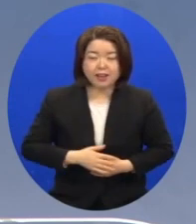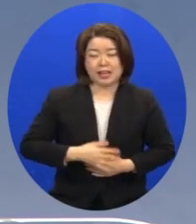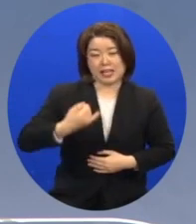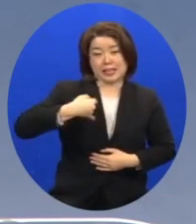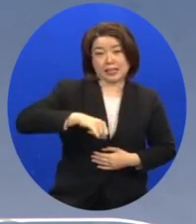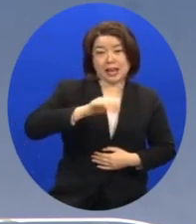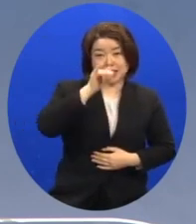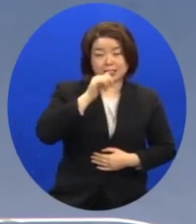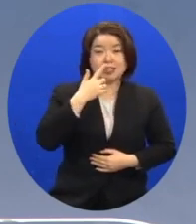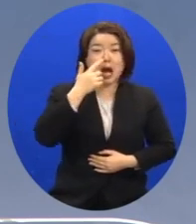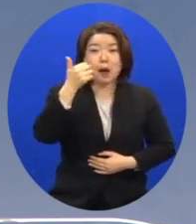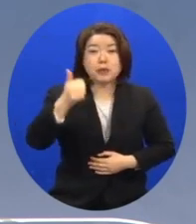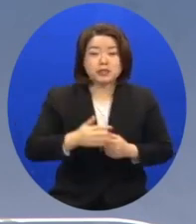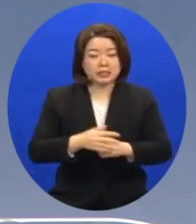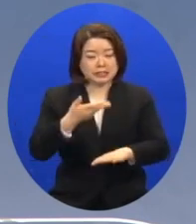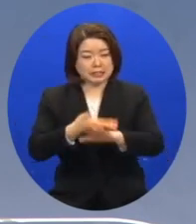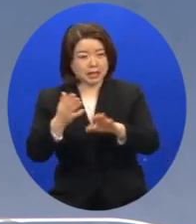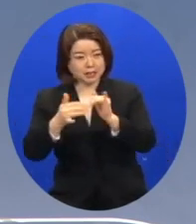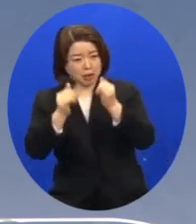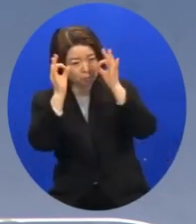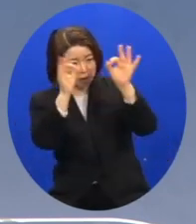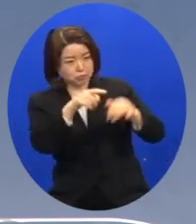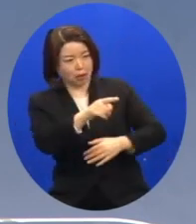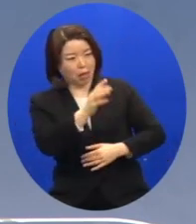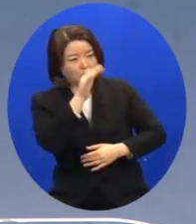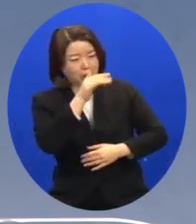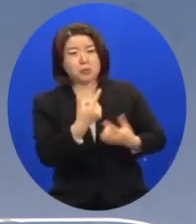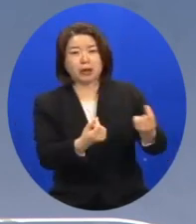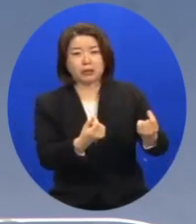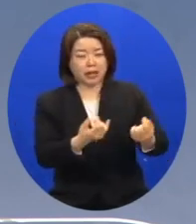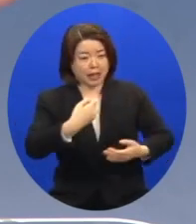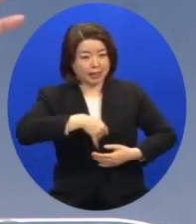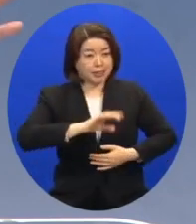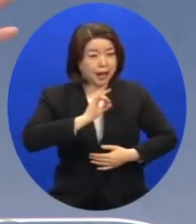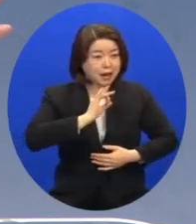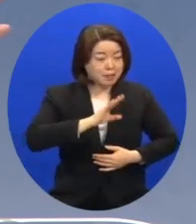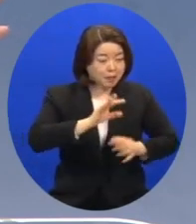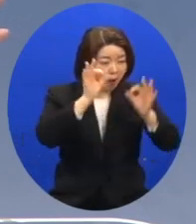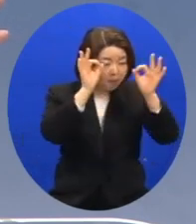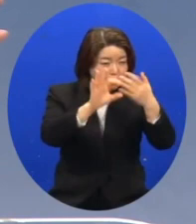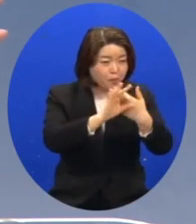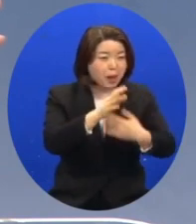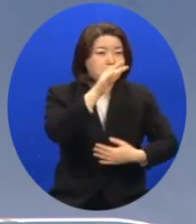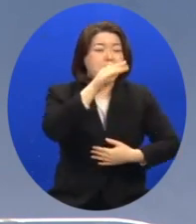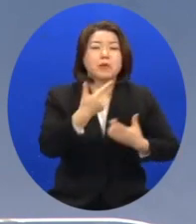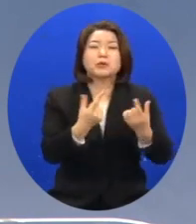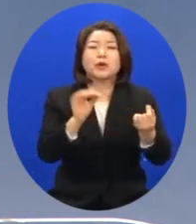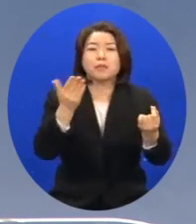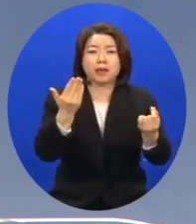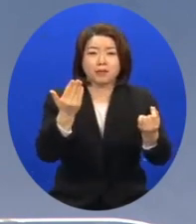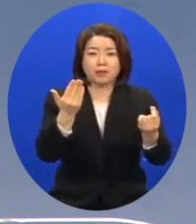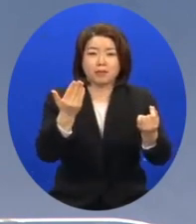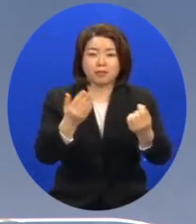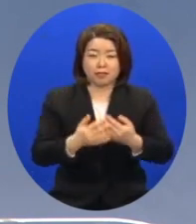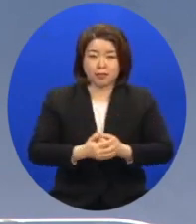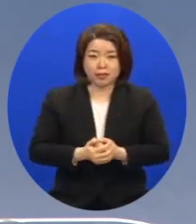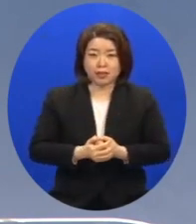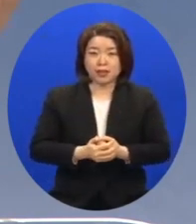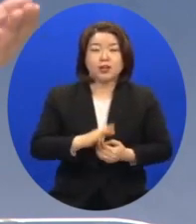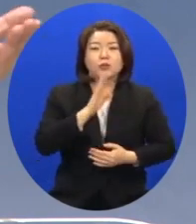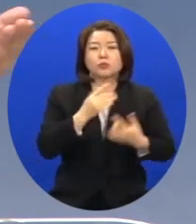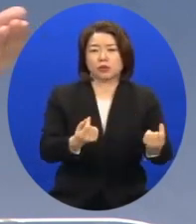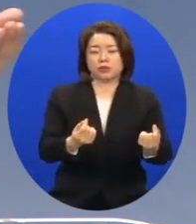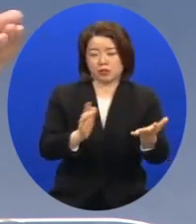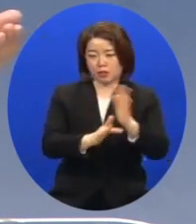요 다른 사람이 보면 꼭 바보 같아요 딸만 보면 완전히 바보같이 되요 예수님